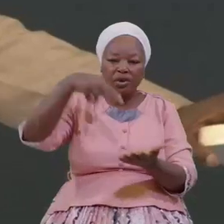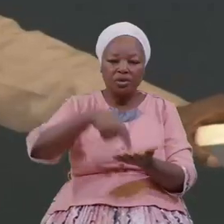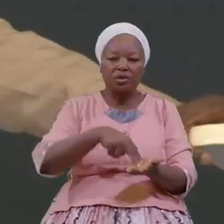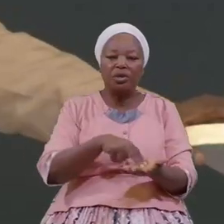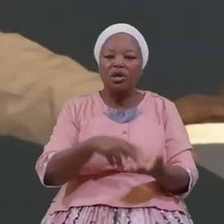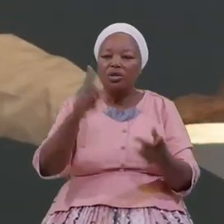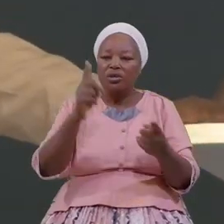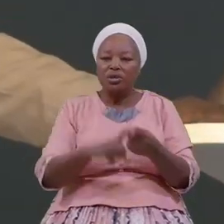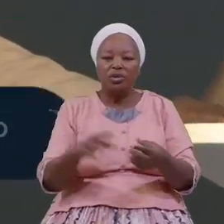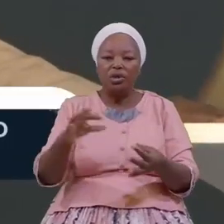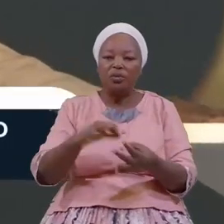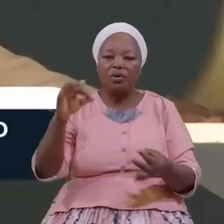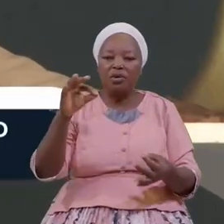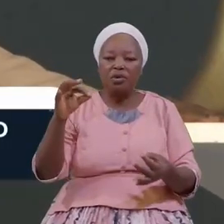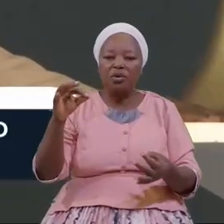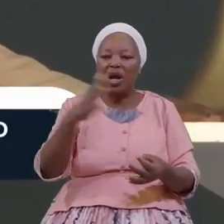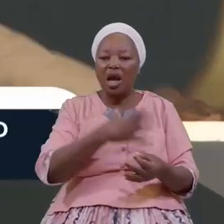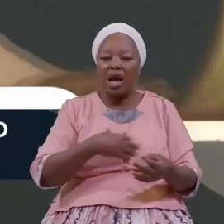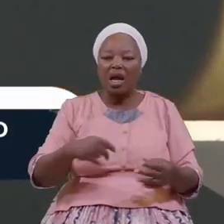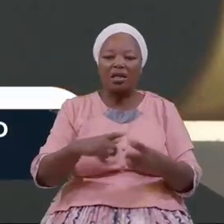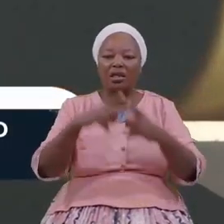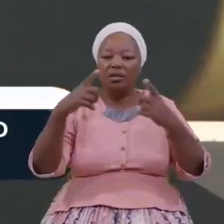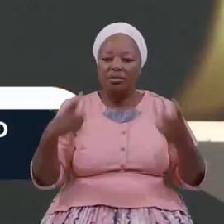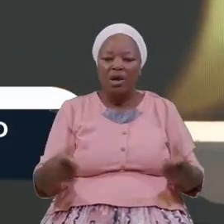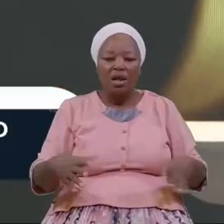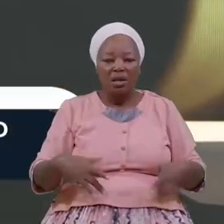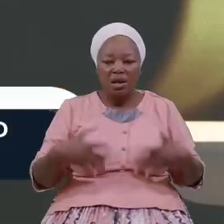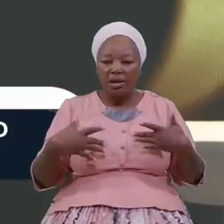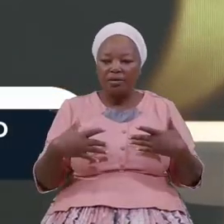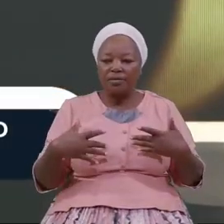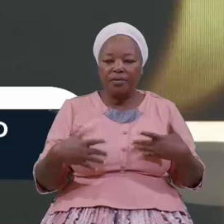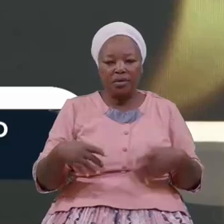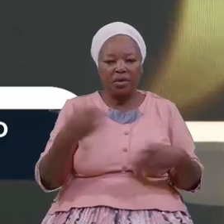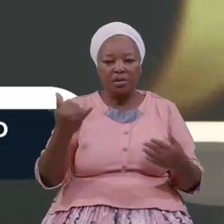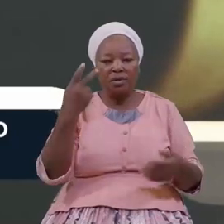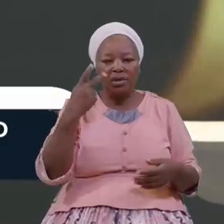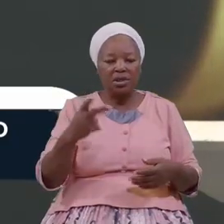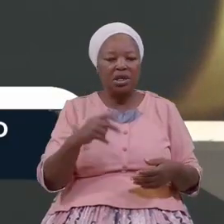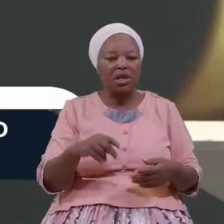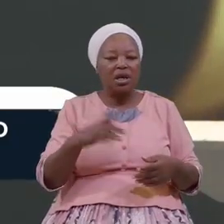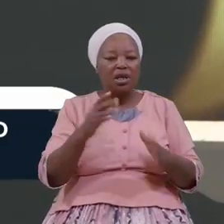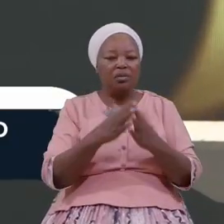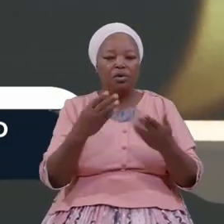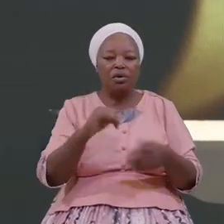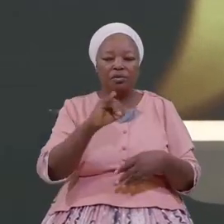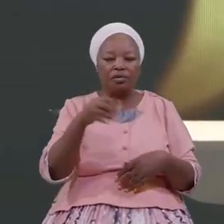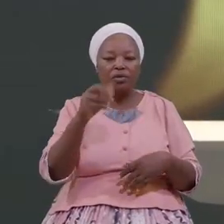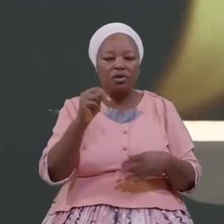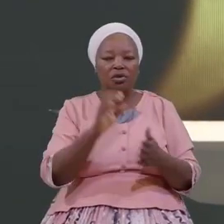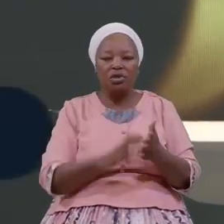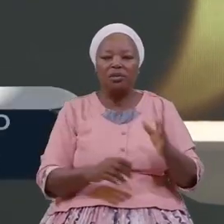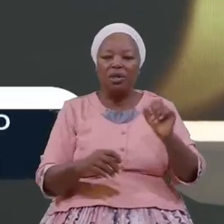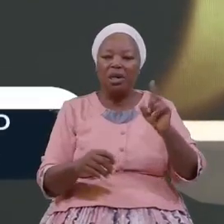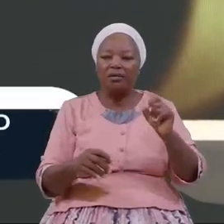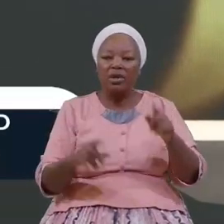à la vie spirituelle et surnaturelle. Jean, chapitre 11.